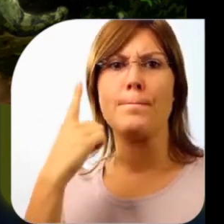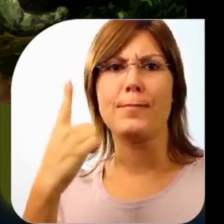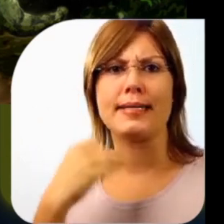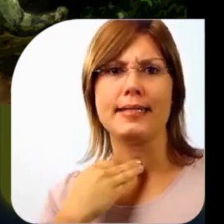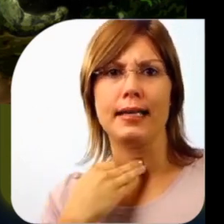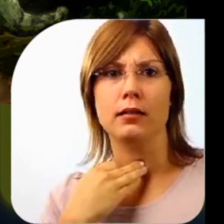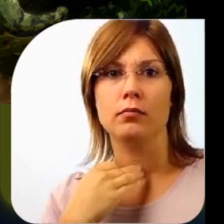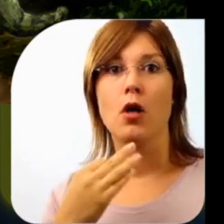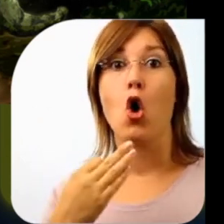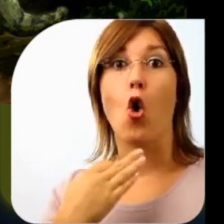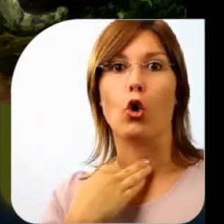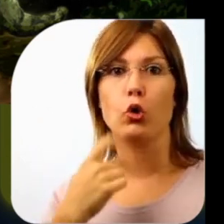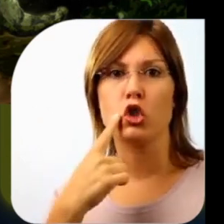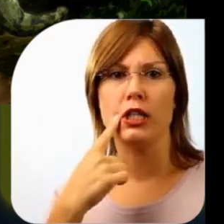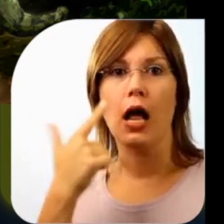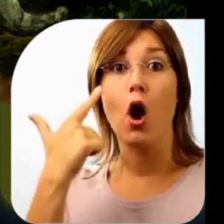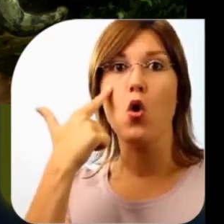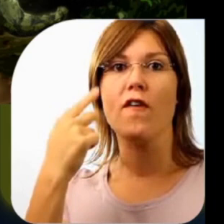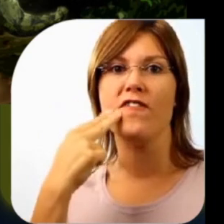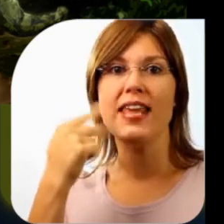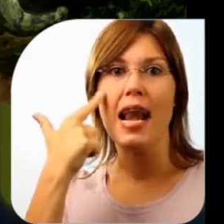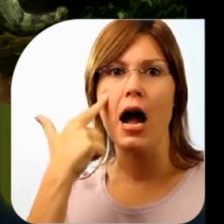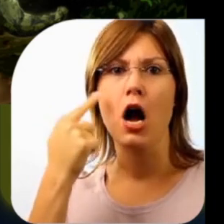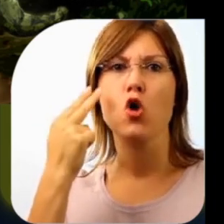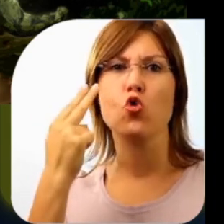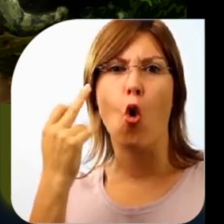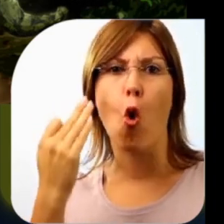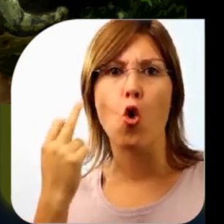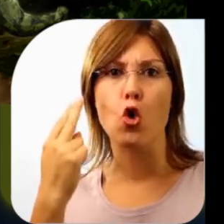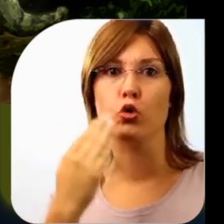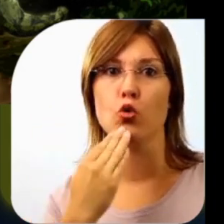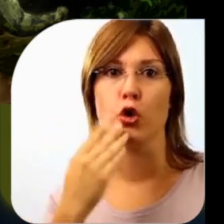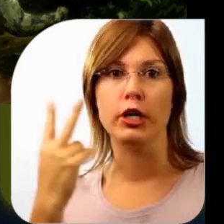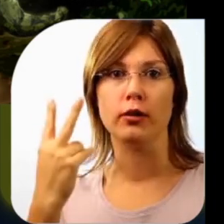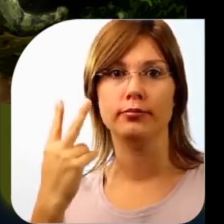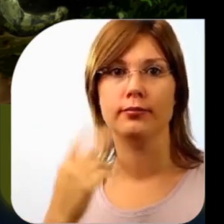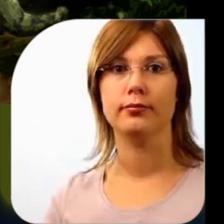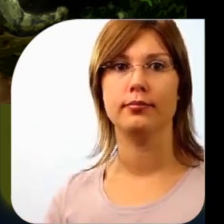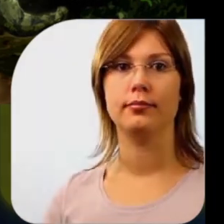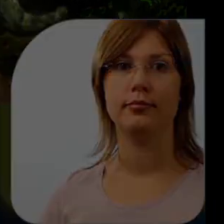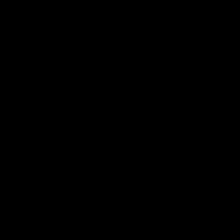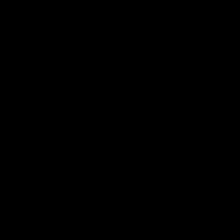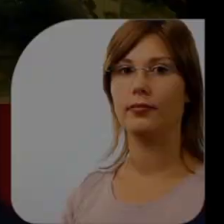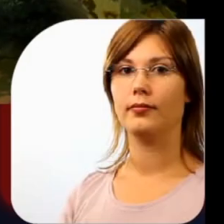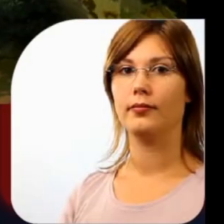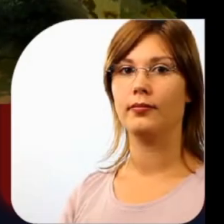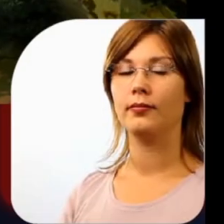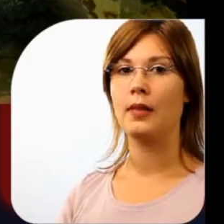de passer !» rugit le vilain Croconouille.